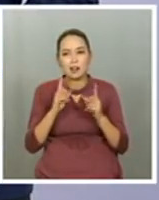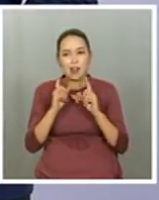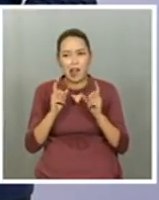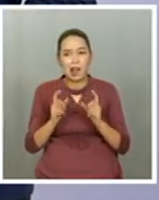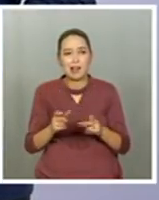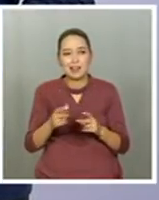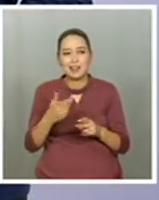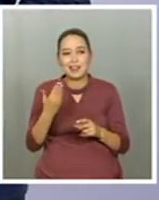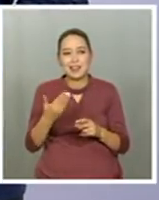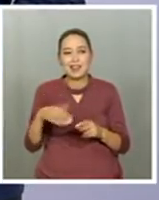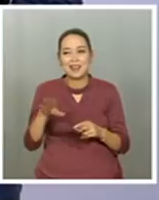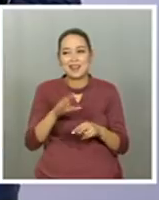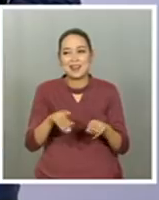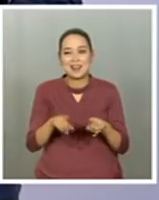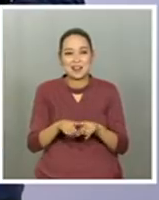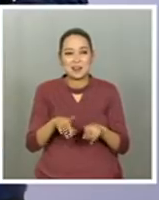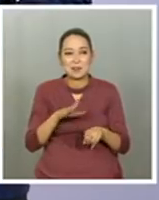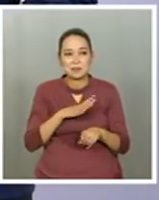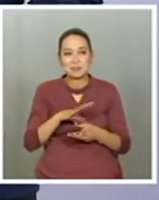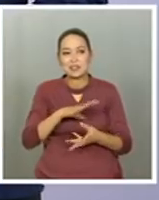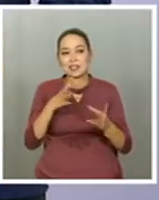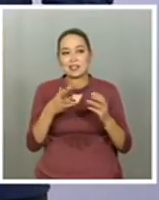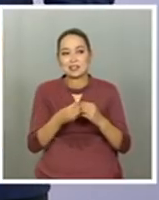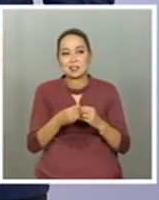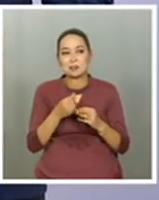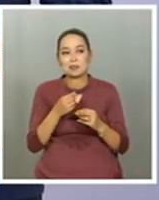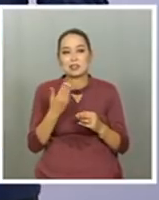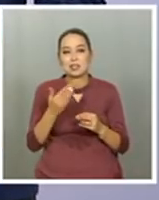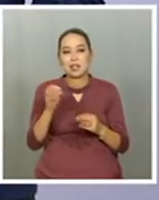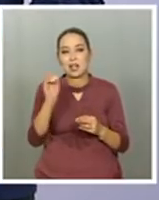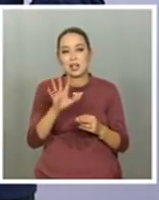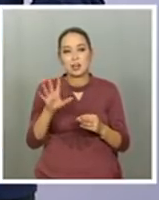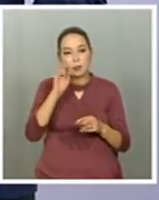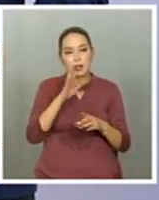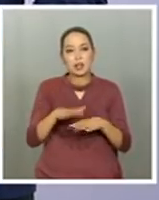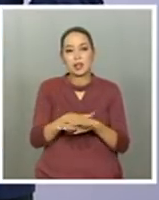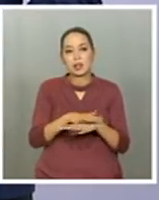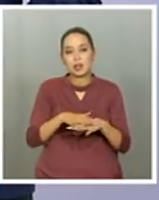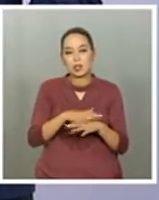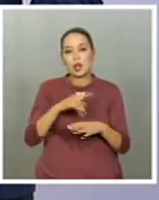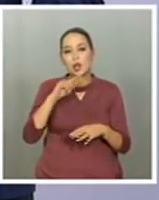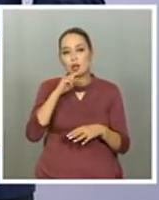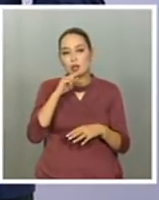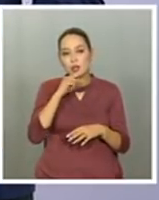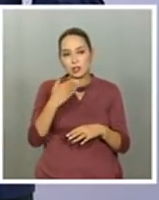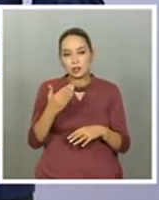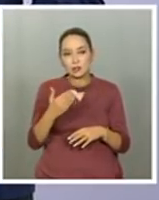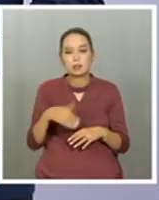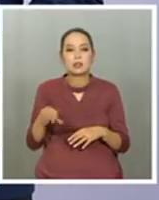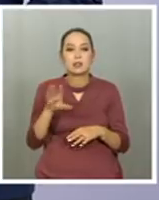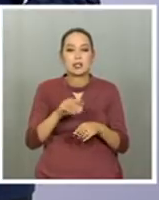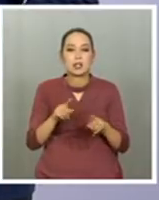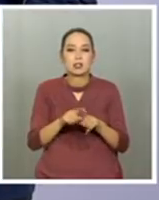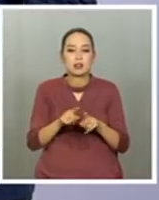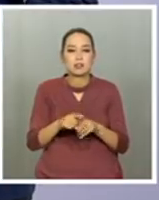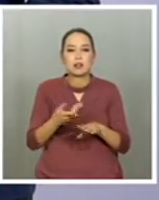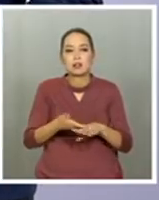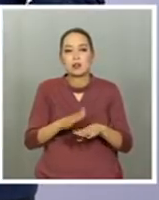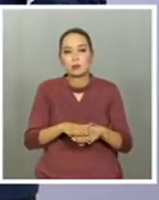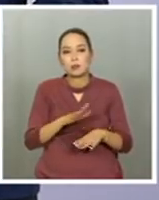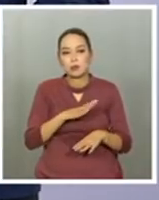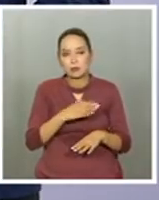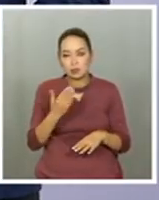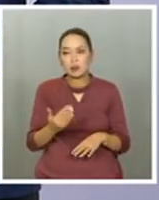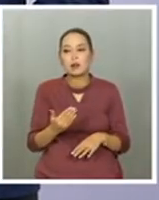бұл осы жағдайда жалпы 20-шы жылдарда Европа елдерінде экономикалық дағдарыстар байқалған болатын. Яғни бұл